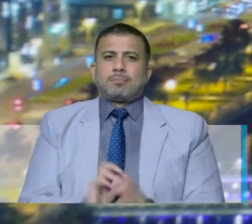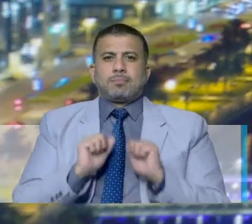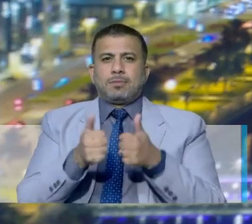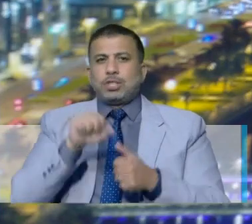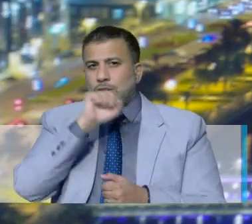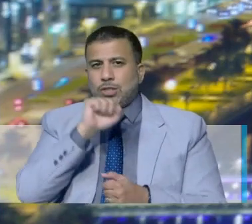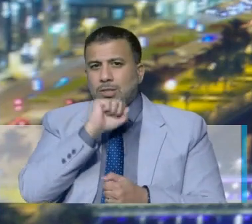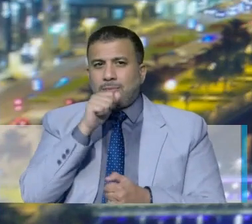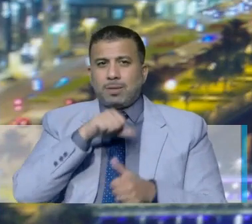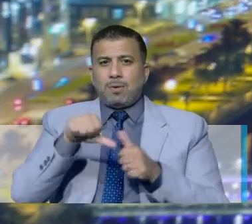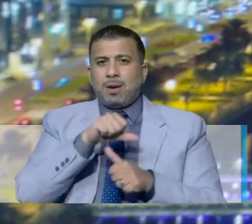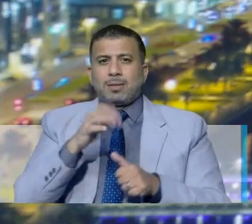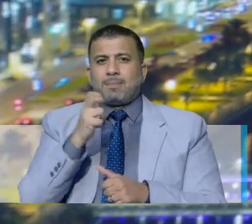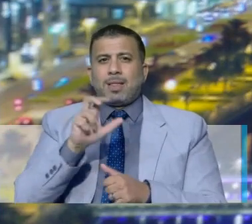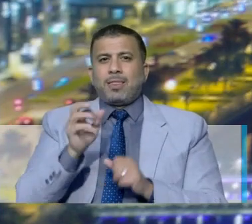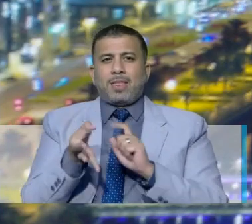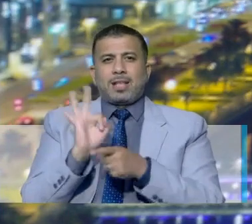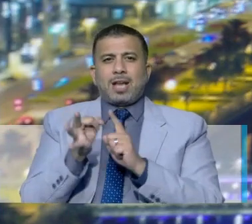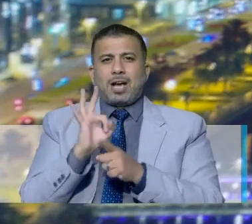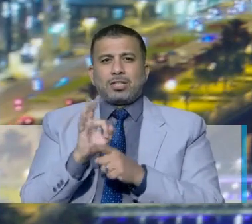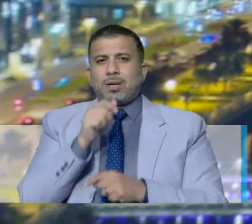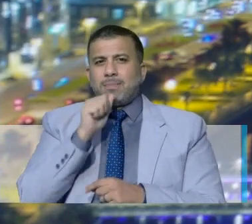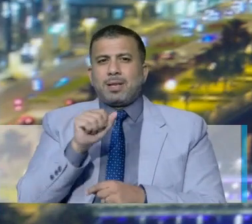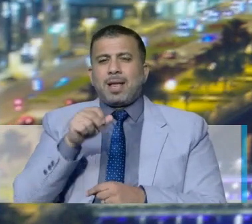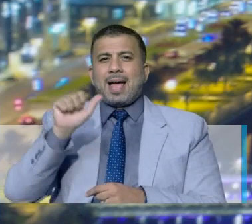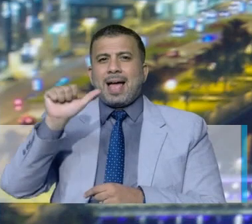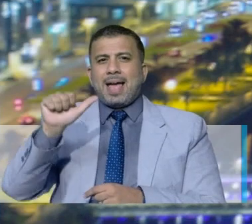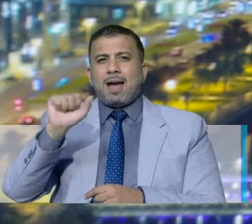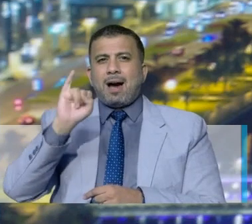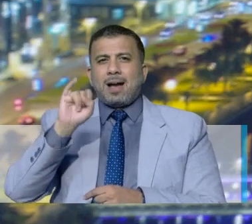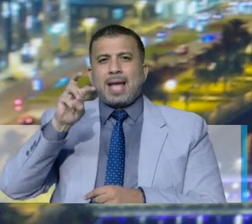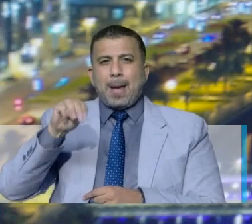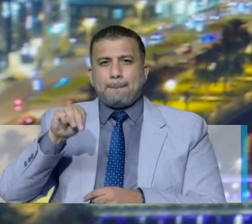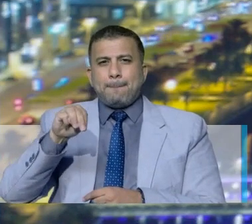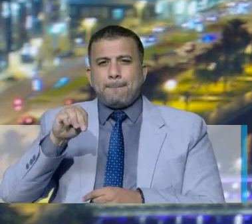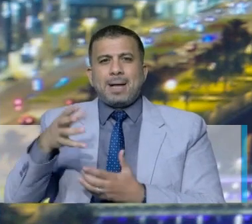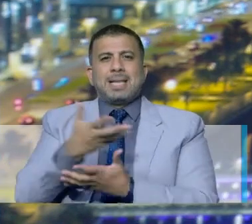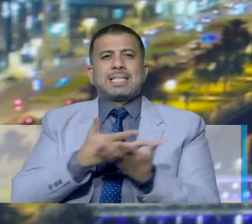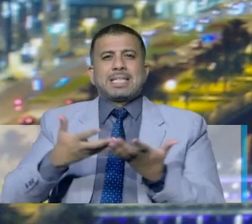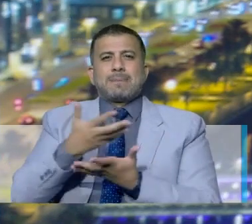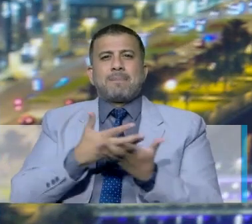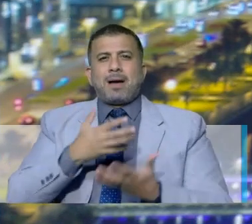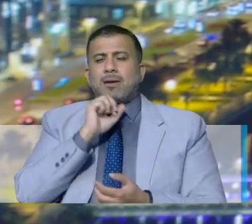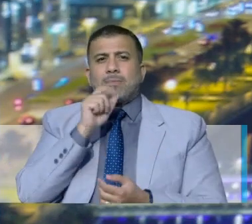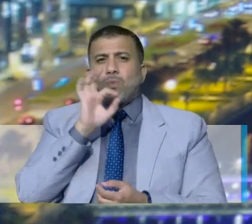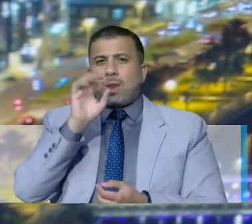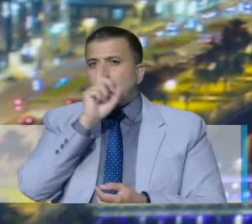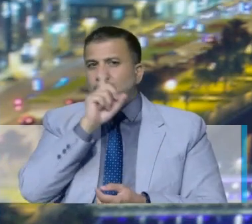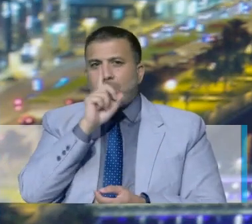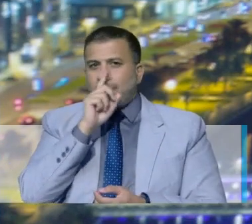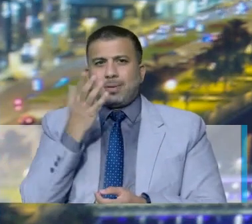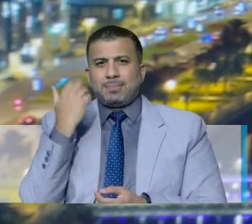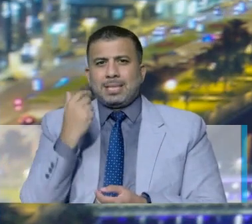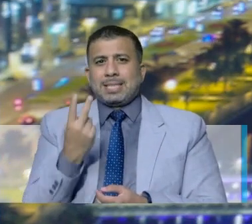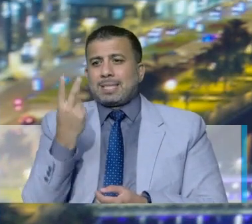شاركت إمارة الشارقة في فعاليات الدورة 13 من قمة AIM للاستثمار التي أقيمت في أبوظبي خلال